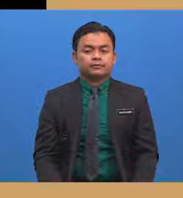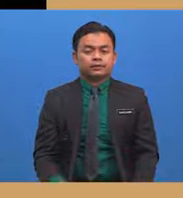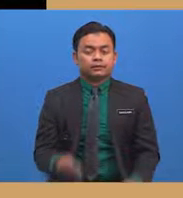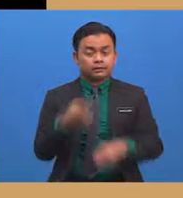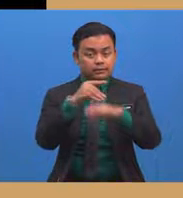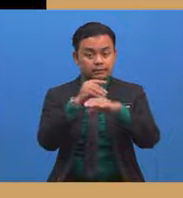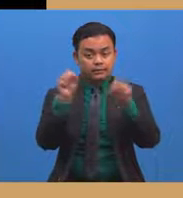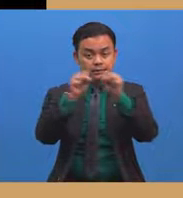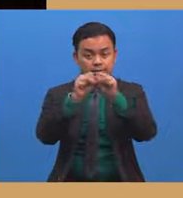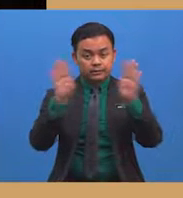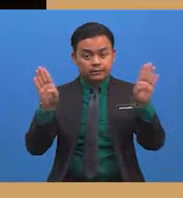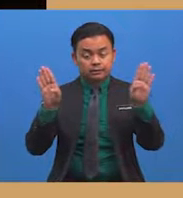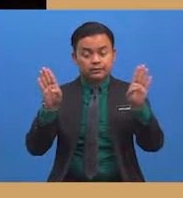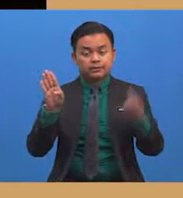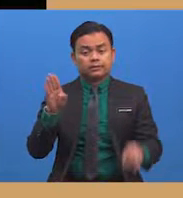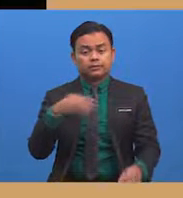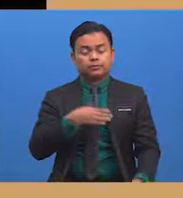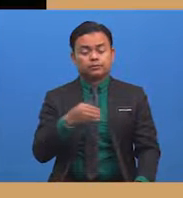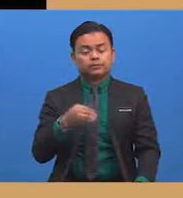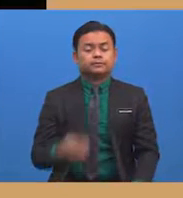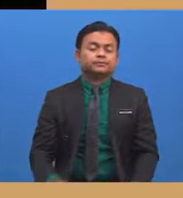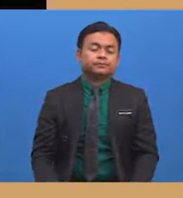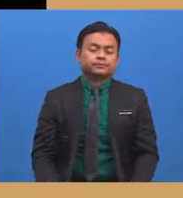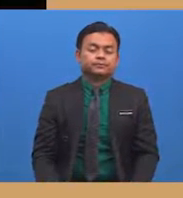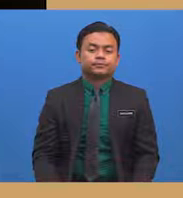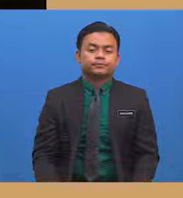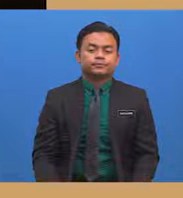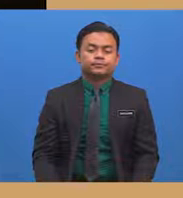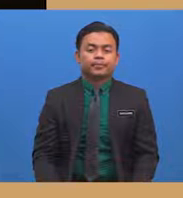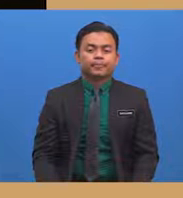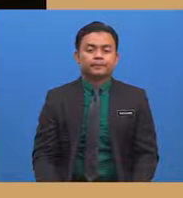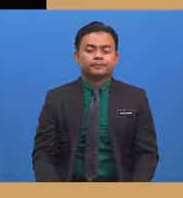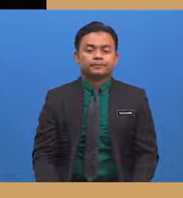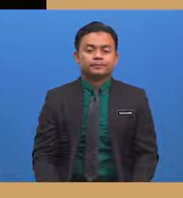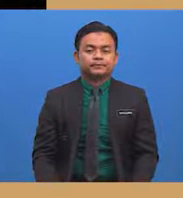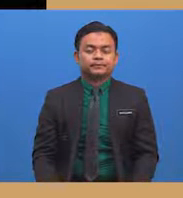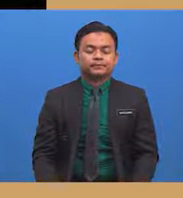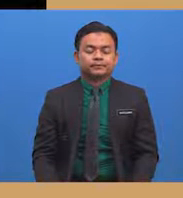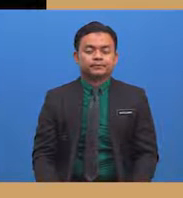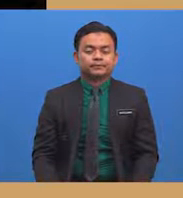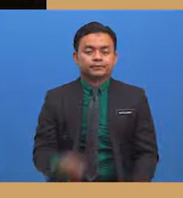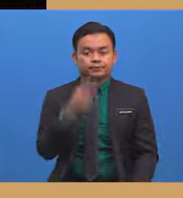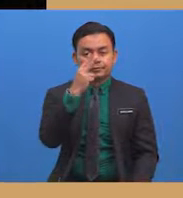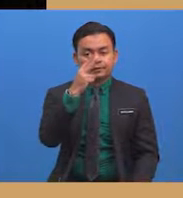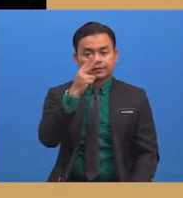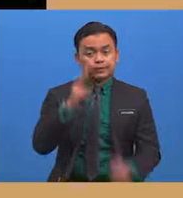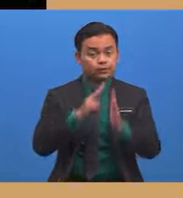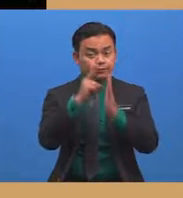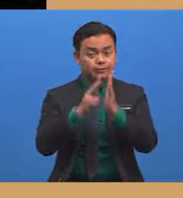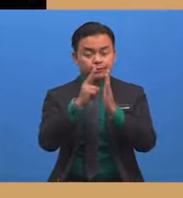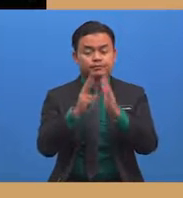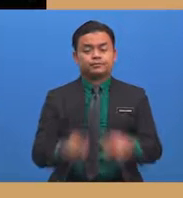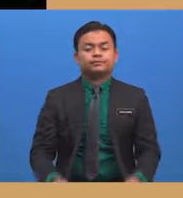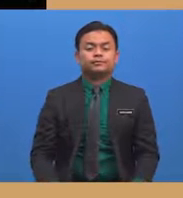cahaya ini adalah dari sinaran cahaya lampu suluh yang melalui setiap lubang CD dalam keadaan garisan yang